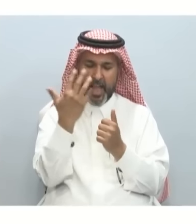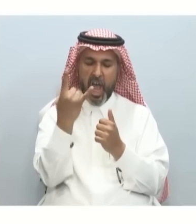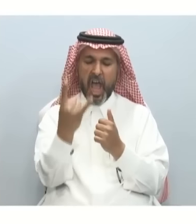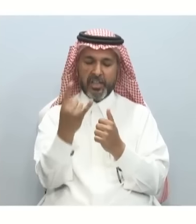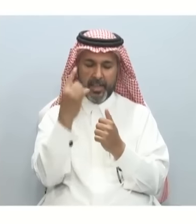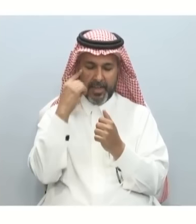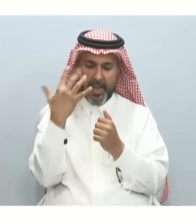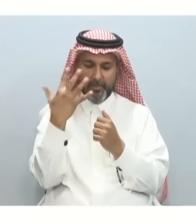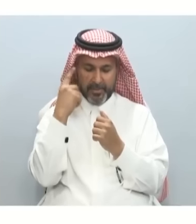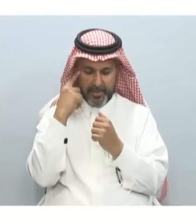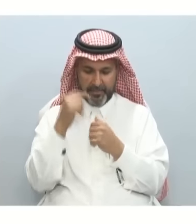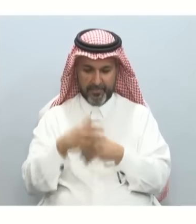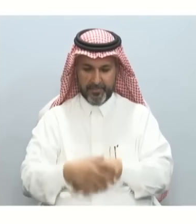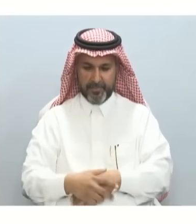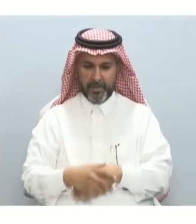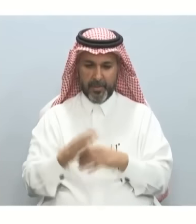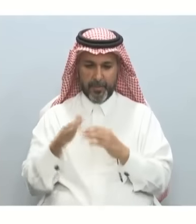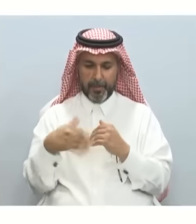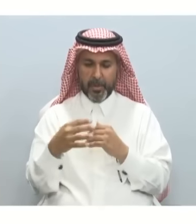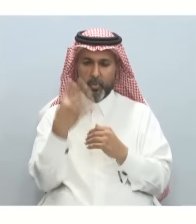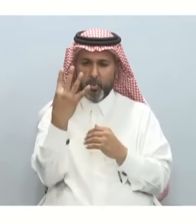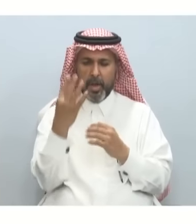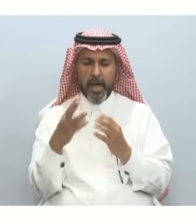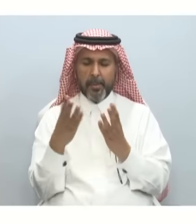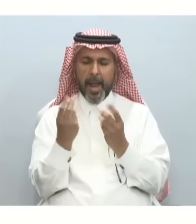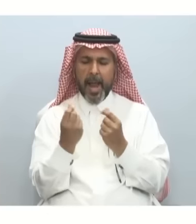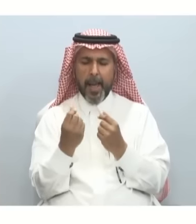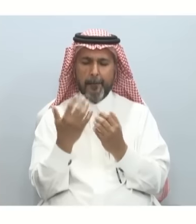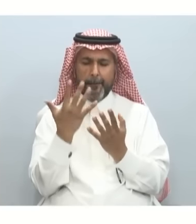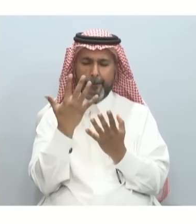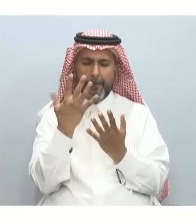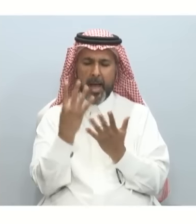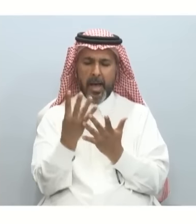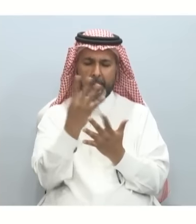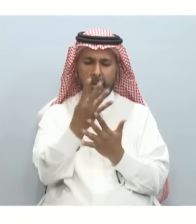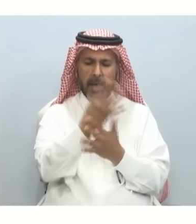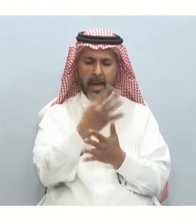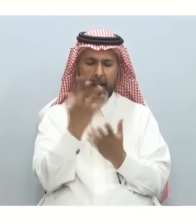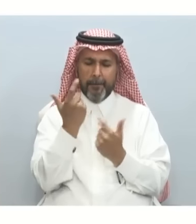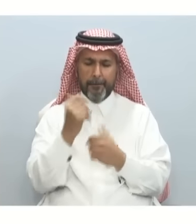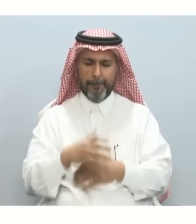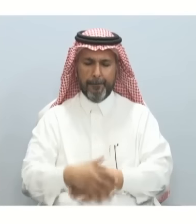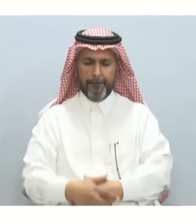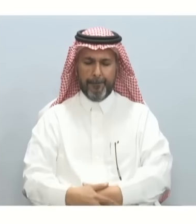المضاعفات الخمسه الاولى للعدد اربعه تفضلين مبدعين